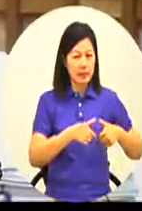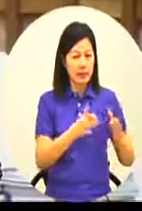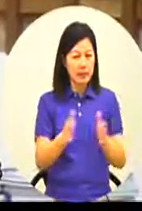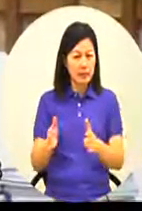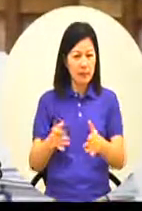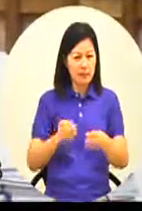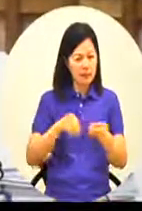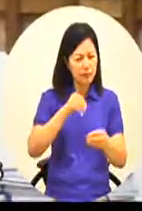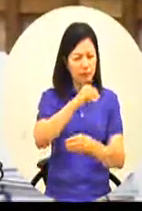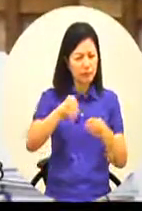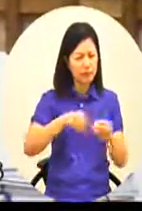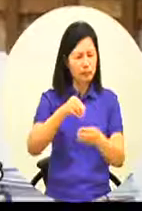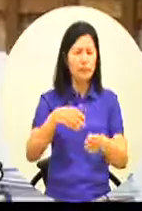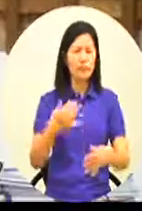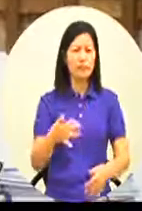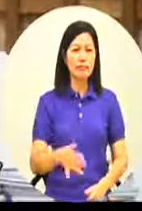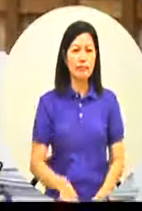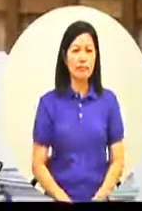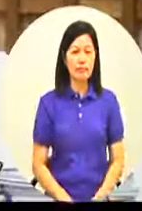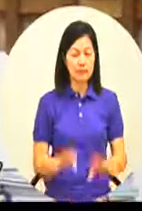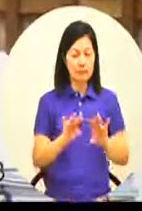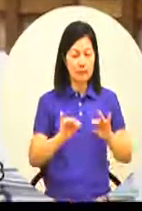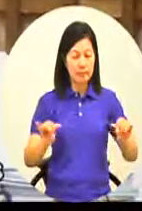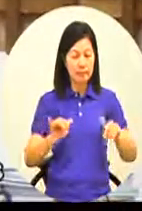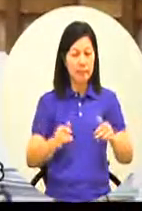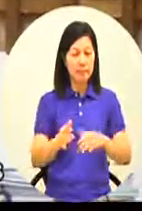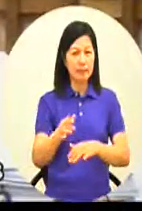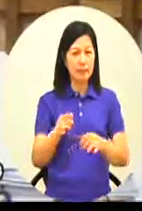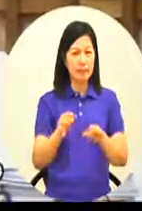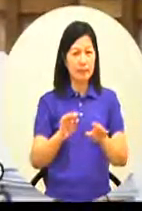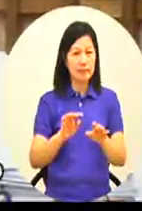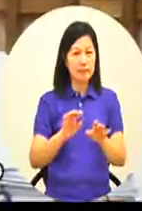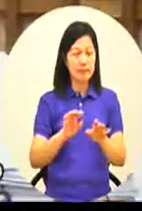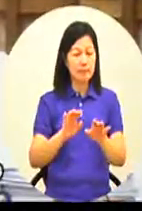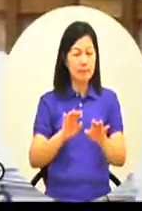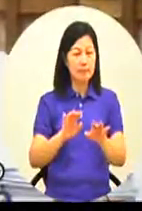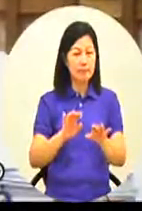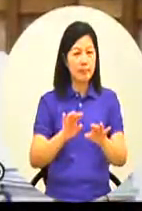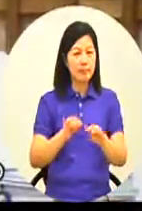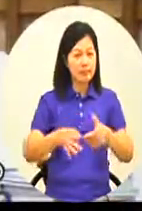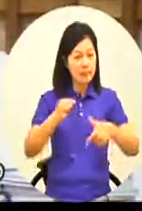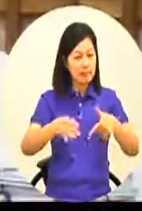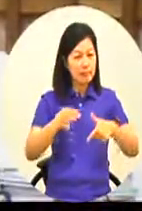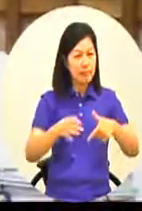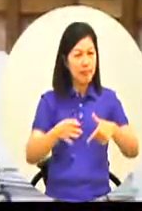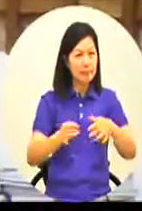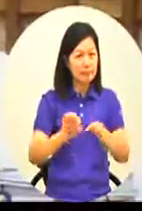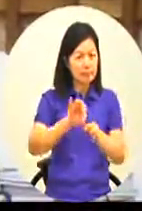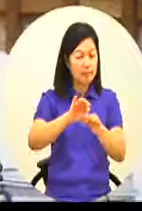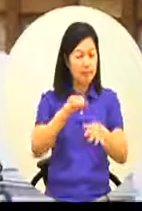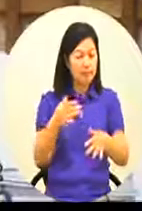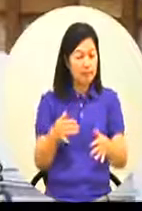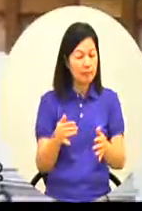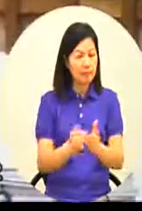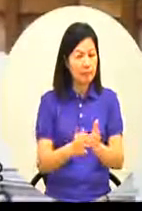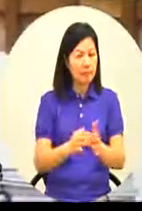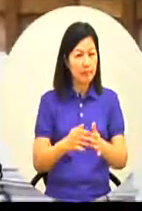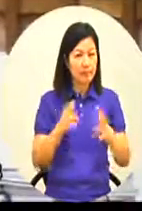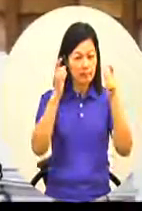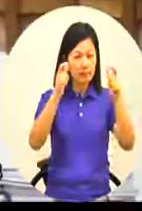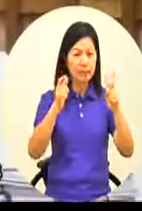啊，你这个地价调整完了后，到伊影响到一般的以高雄市来讲的经济面